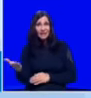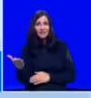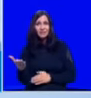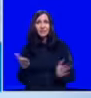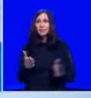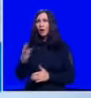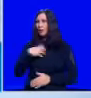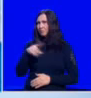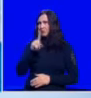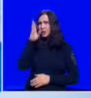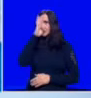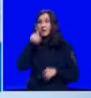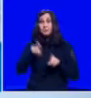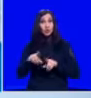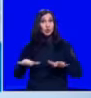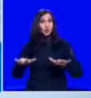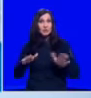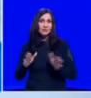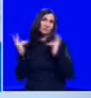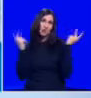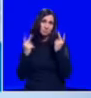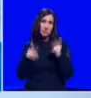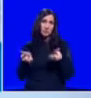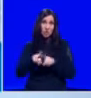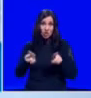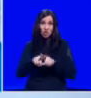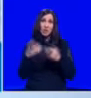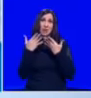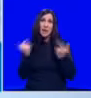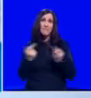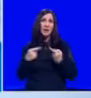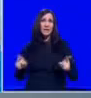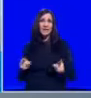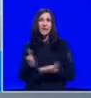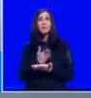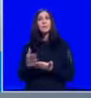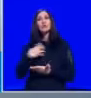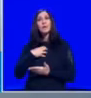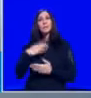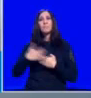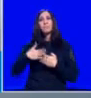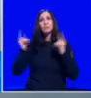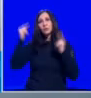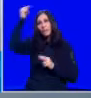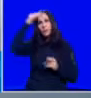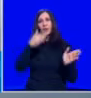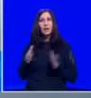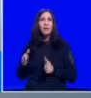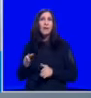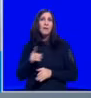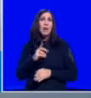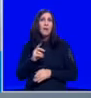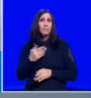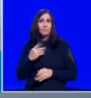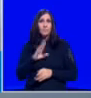ли лицемери в същата ситуация са? И те обясняват. Естествено, че са същите, то няма разлика. Защото не ги критикувате, нищо не чувам. Как да не ги критикуваме? Нищо не